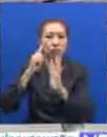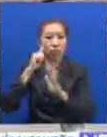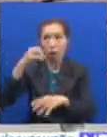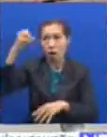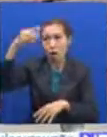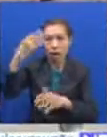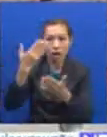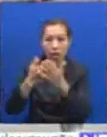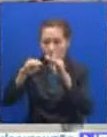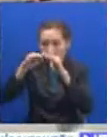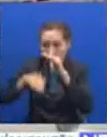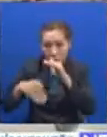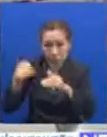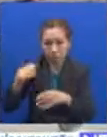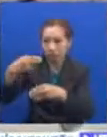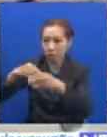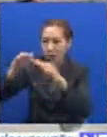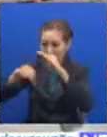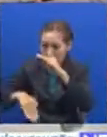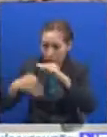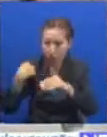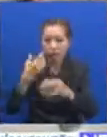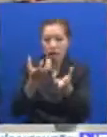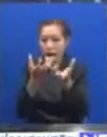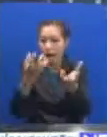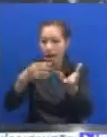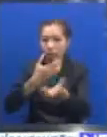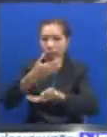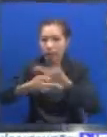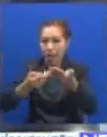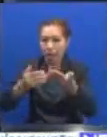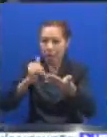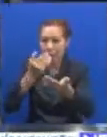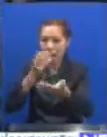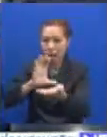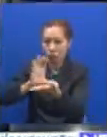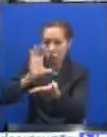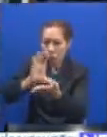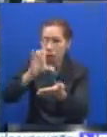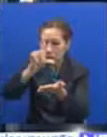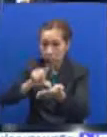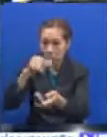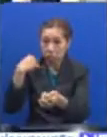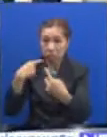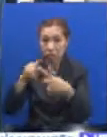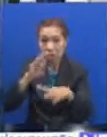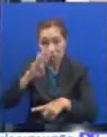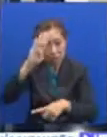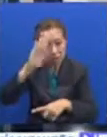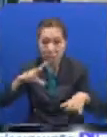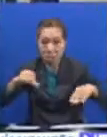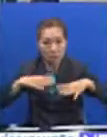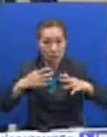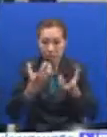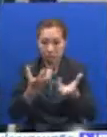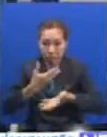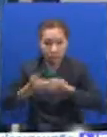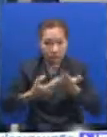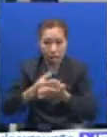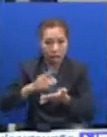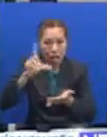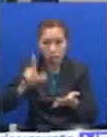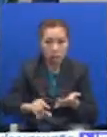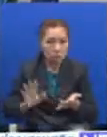ไฟฟ้าก็จะต้องมีการทบทวนโครงสร้างต้นทุนด้วยเช่นกันซึ่งหากผู้ประกอบการไม่ยอมปรับลดราคาลงตามต้นทุน